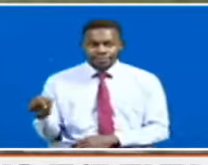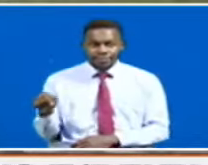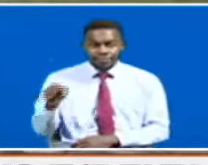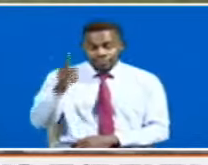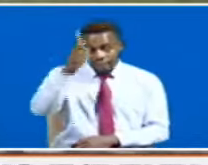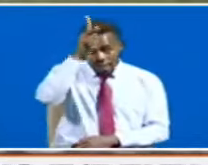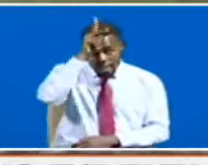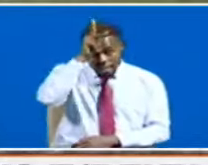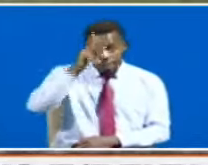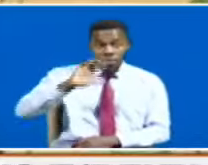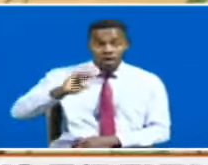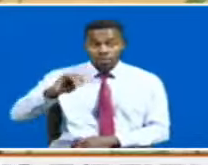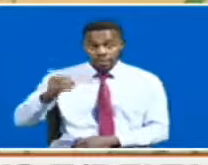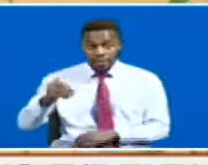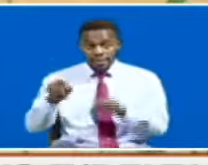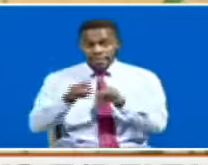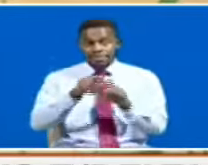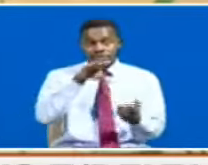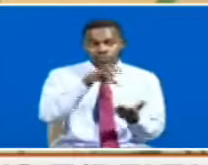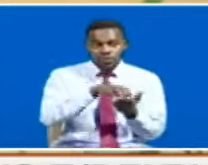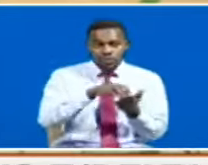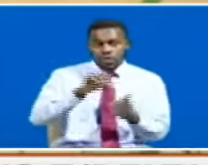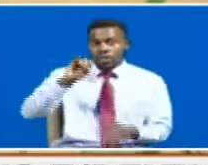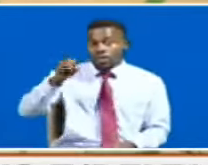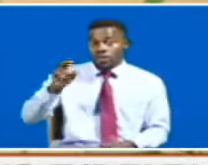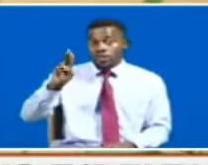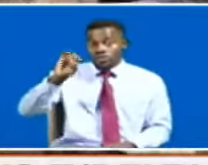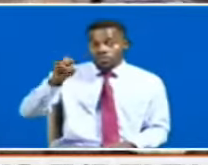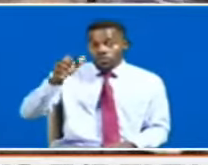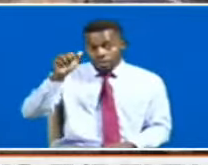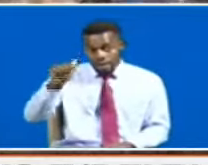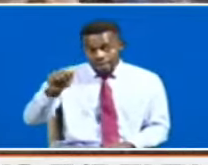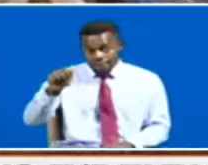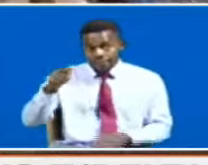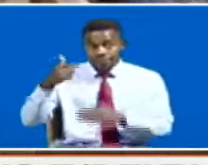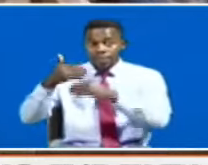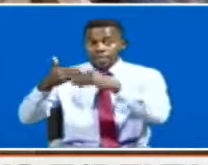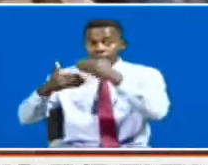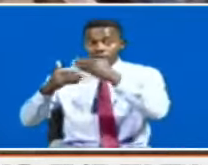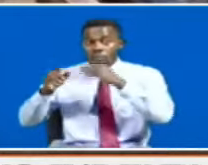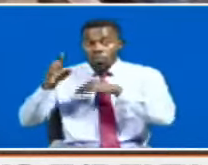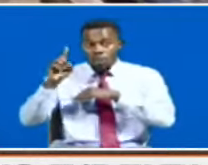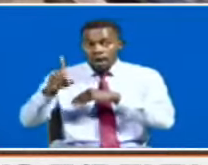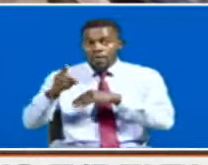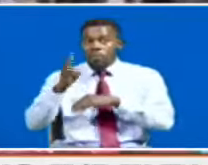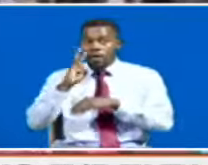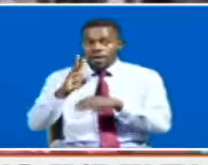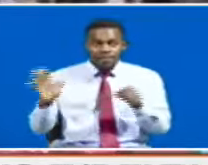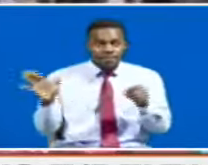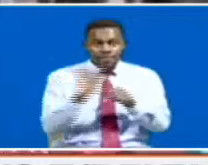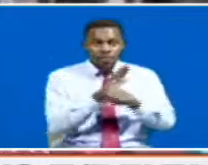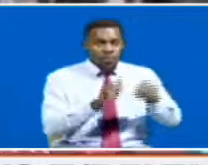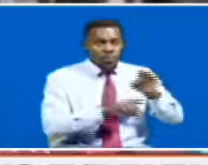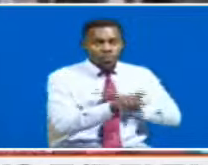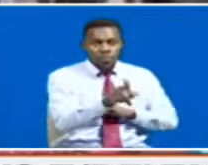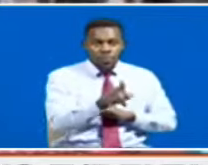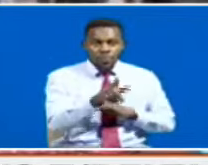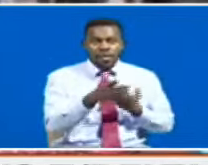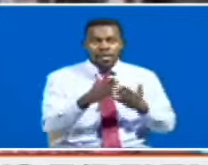Kiambu hali si tofauti. Mjini Juja katika jimbo la Theta kumefurika hadi majumbani. Mvua